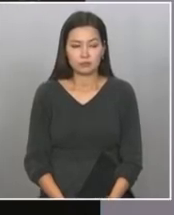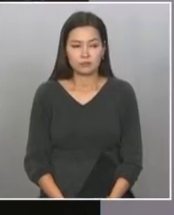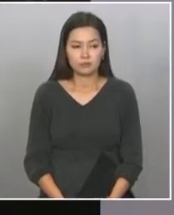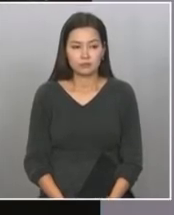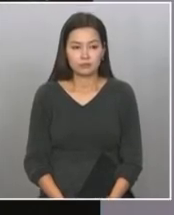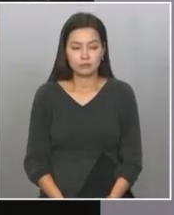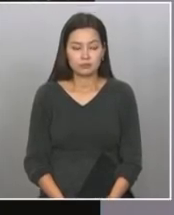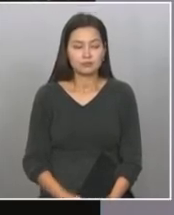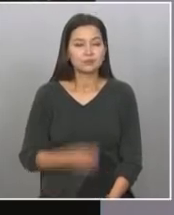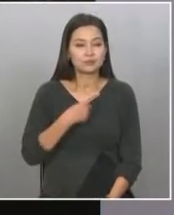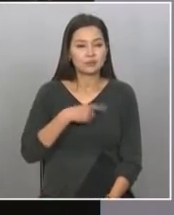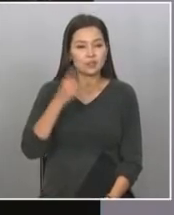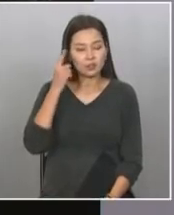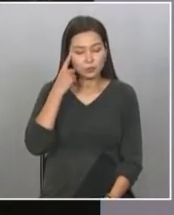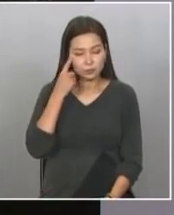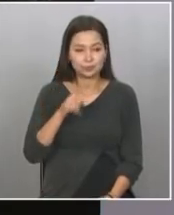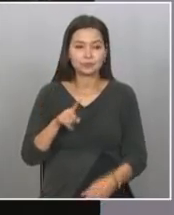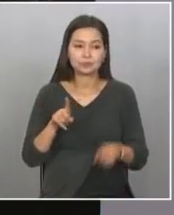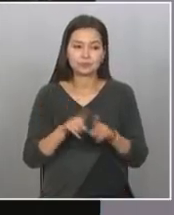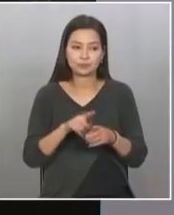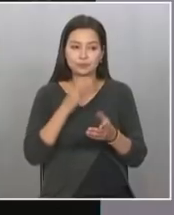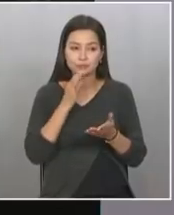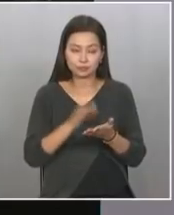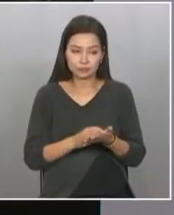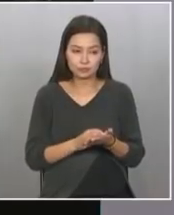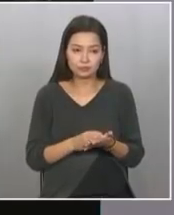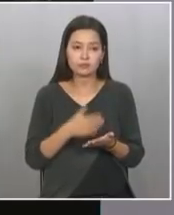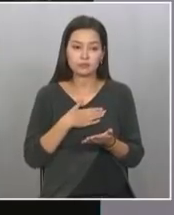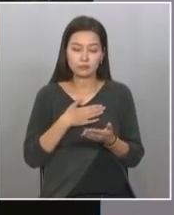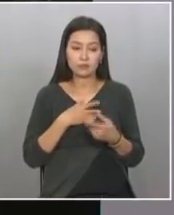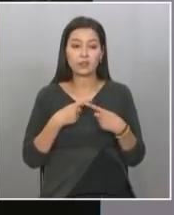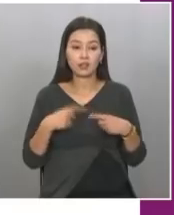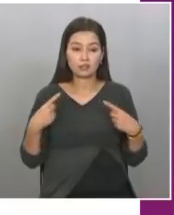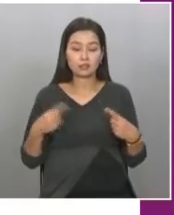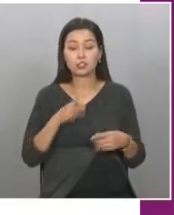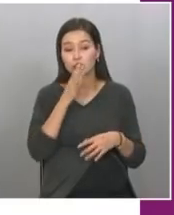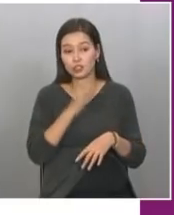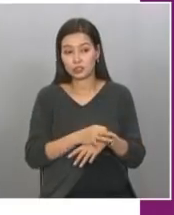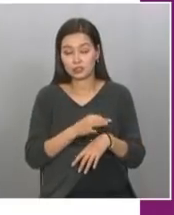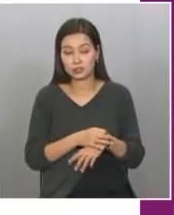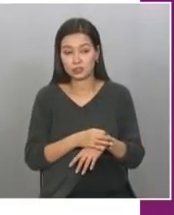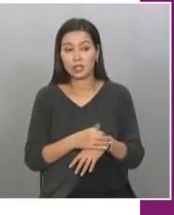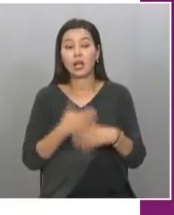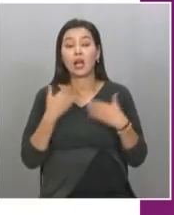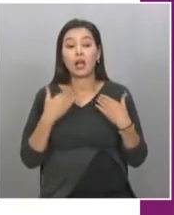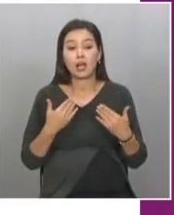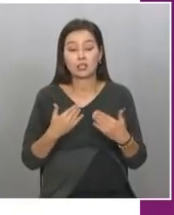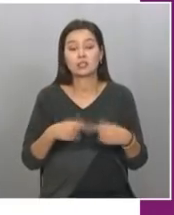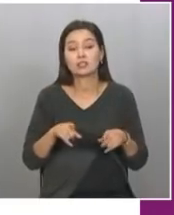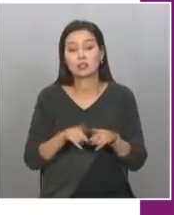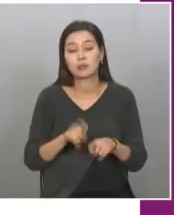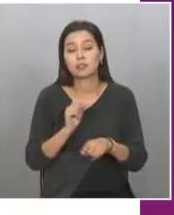Я придумала такое название. А какое получилось у вас? Разные часы. А сейчас, ребята, задание